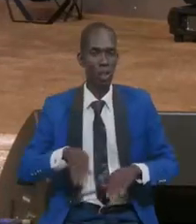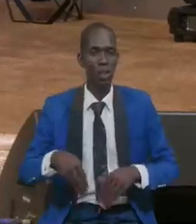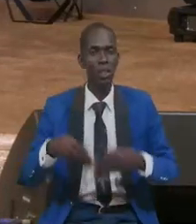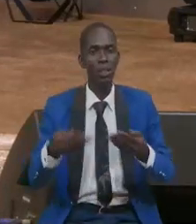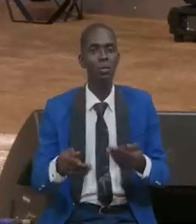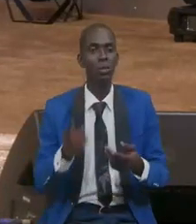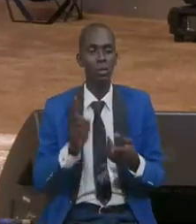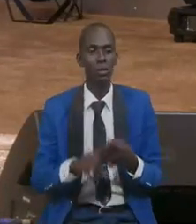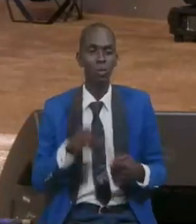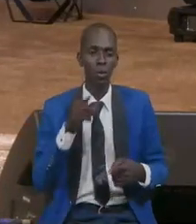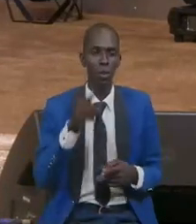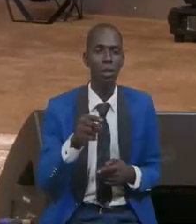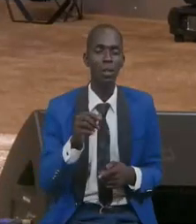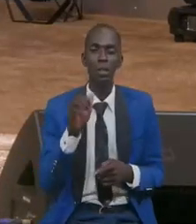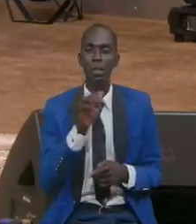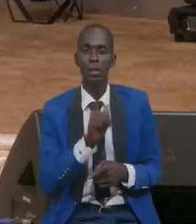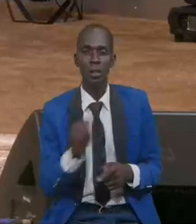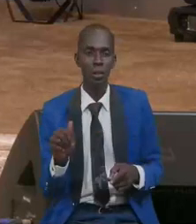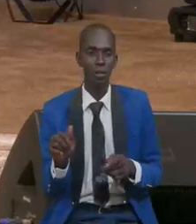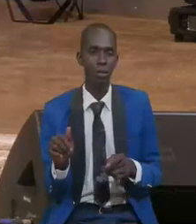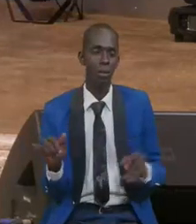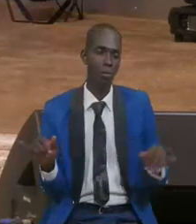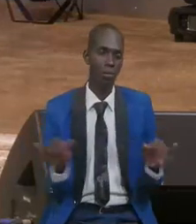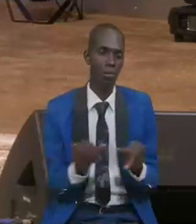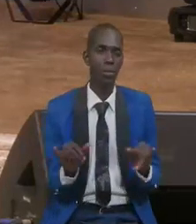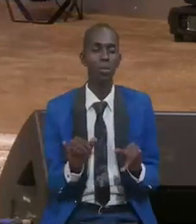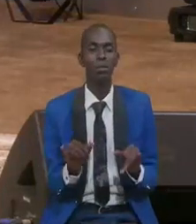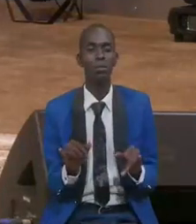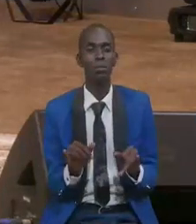rendre selon ses œuvres.